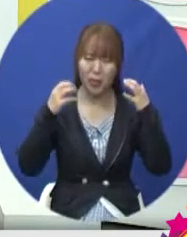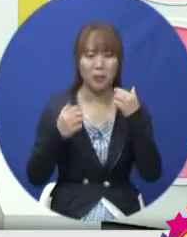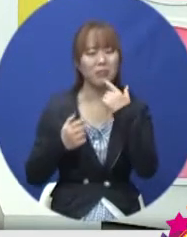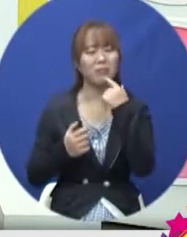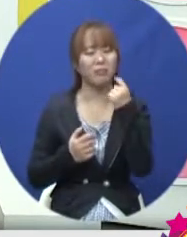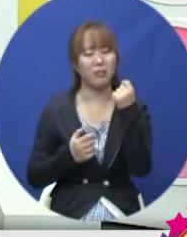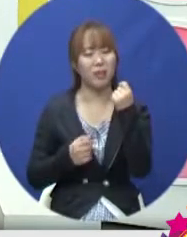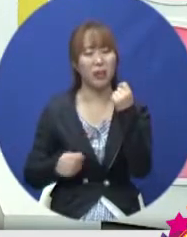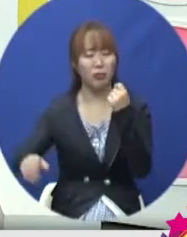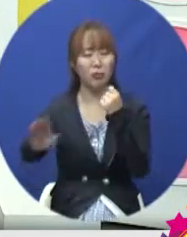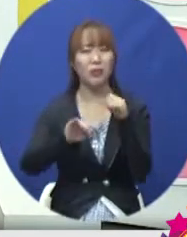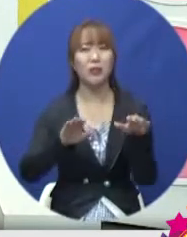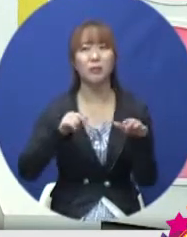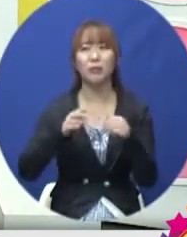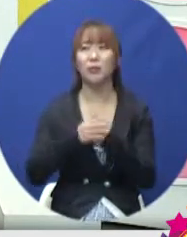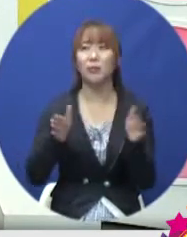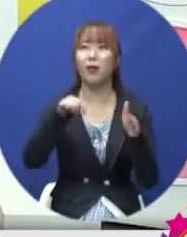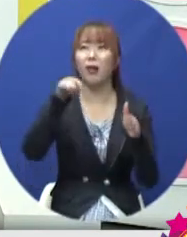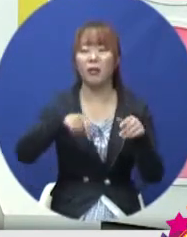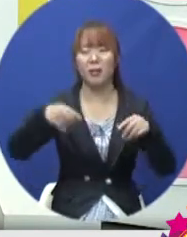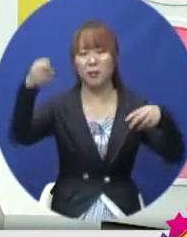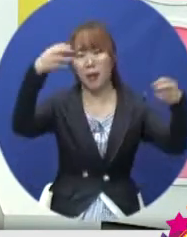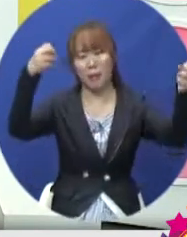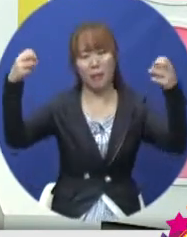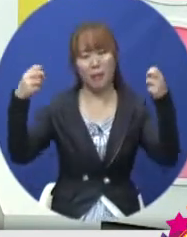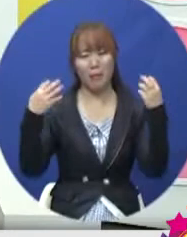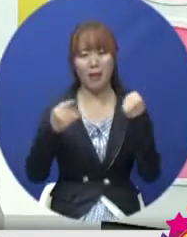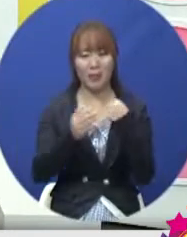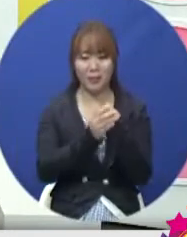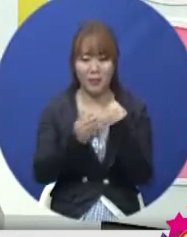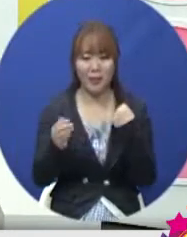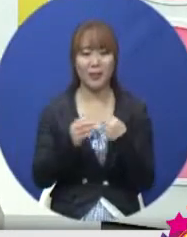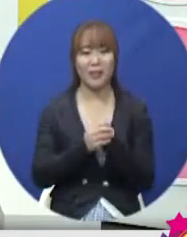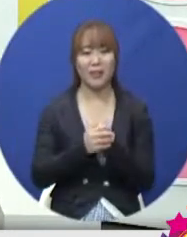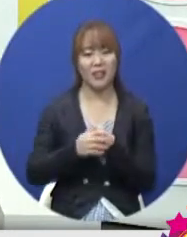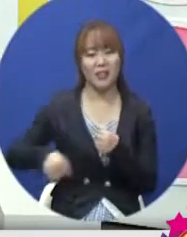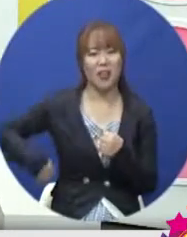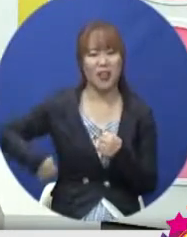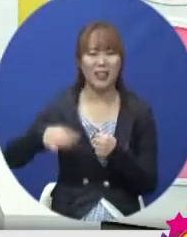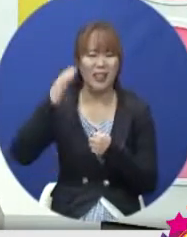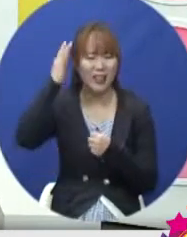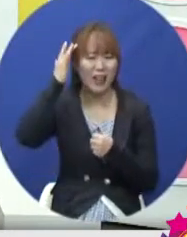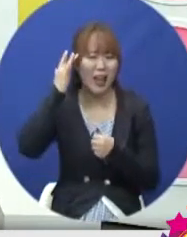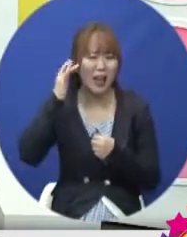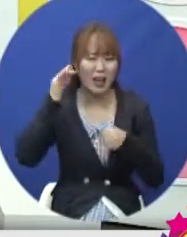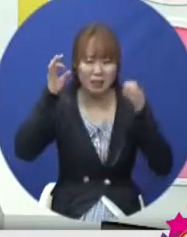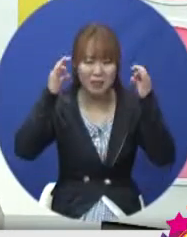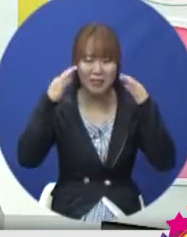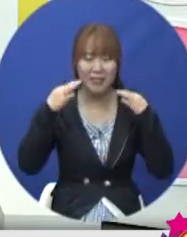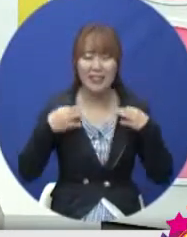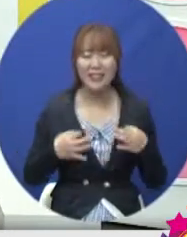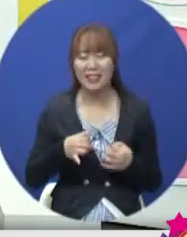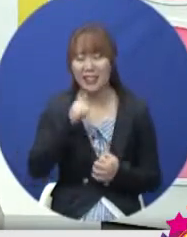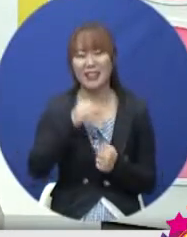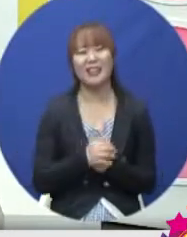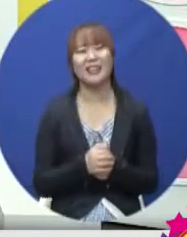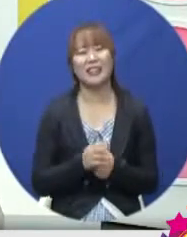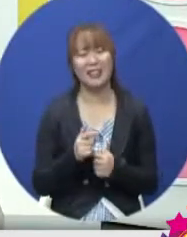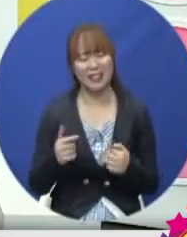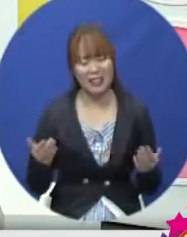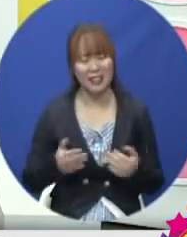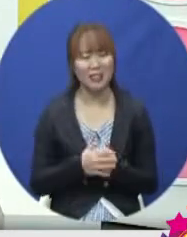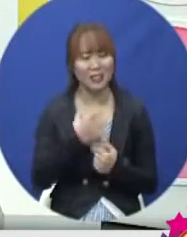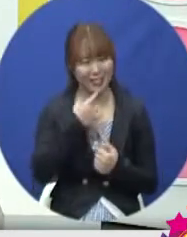덥죠. 네, 저희도 이 스튜디오 안에 조명이 너무 많으니까 사실 네. 이 등줄기에서 땀이 막 흐르고 있어요. 큰일 났네.